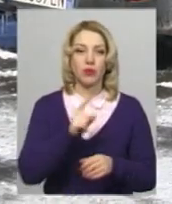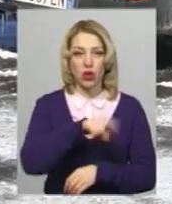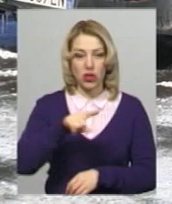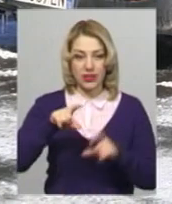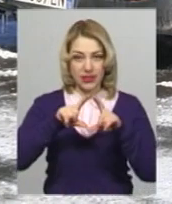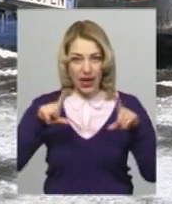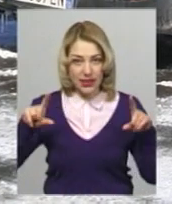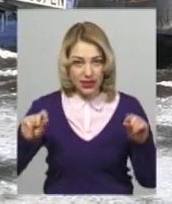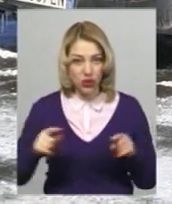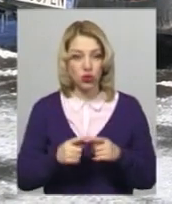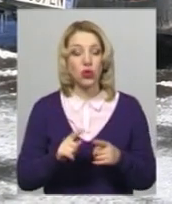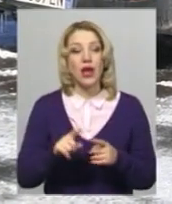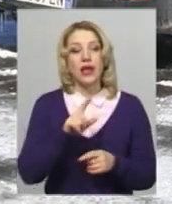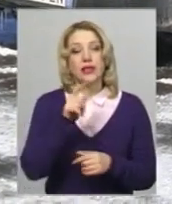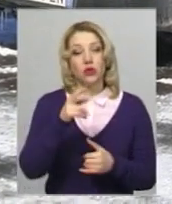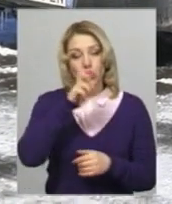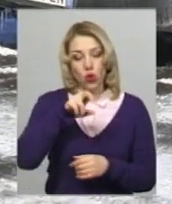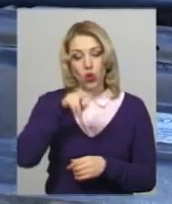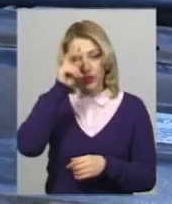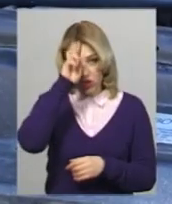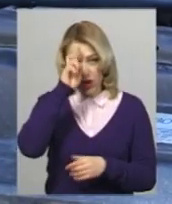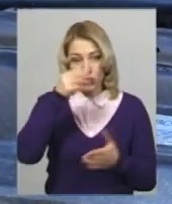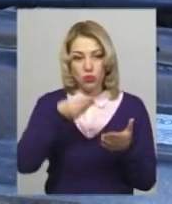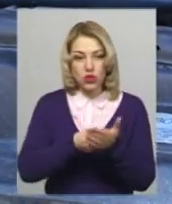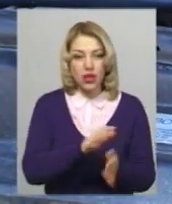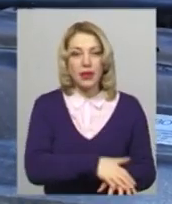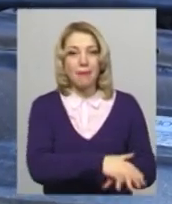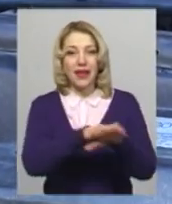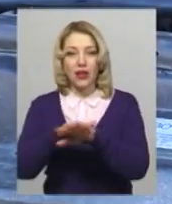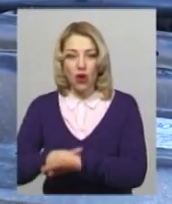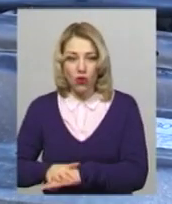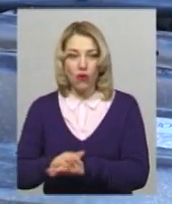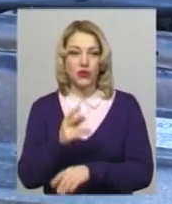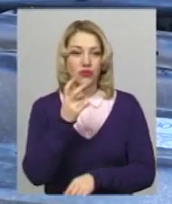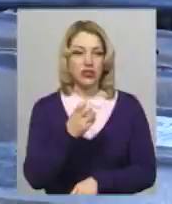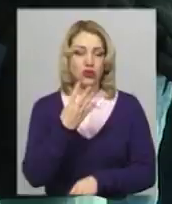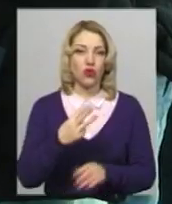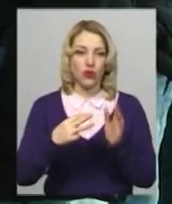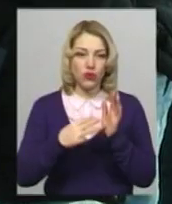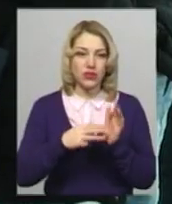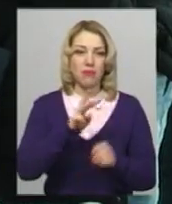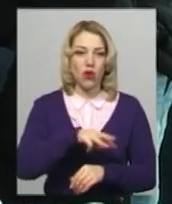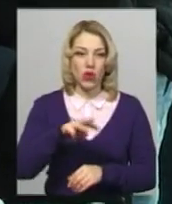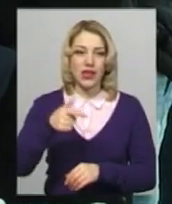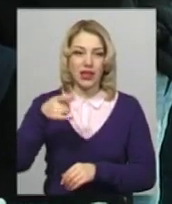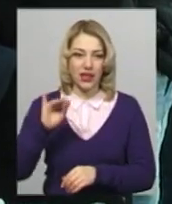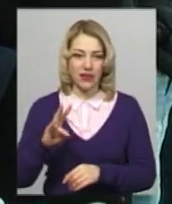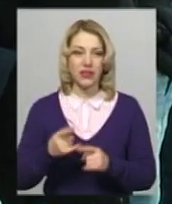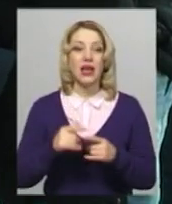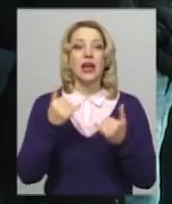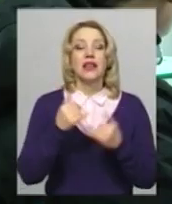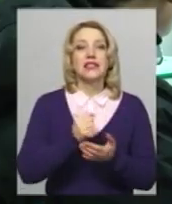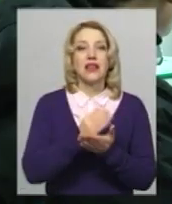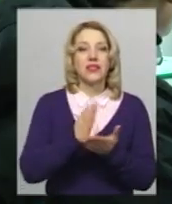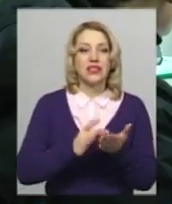переоформлення цих транспортних засобів до державного бюджету перераховано 297 мільйонів гривень. У Хмельницькому регіональному сервісному центрі